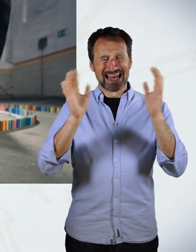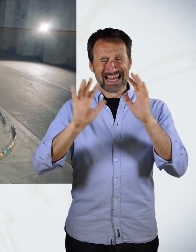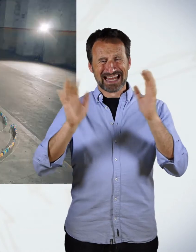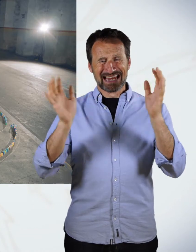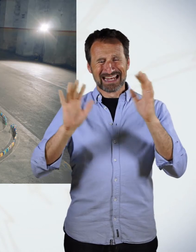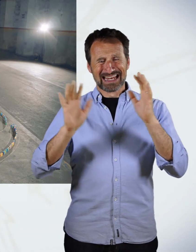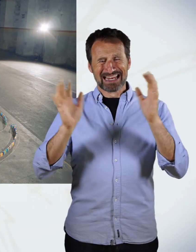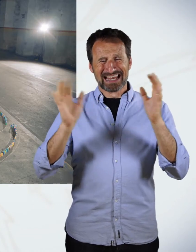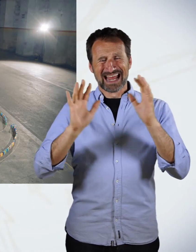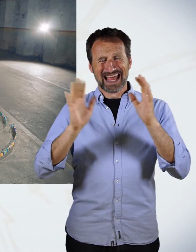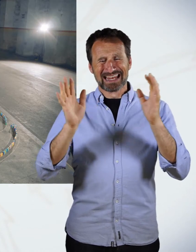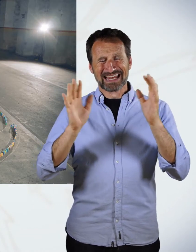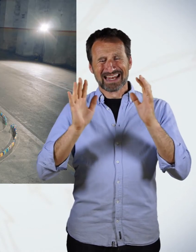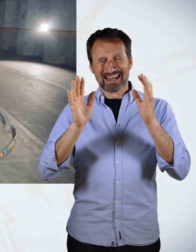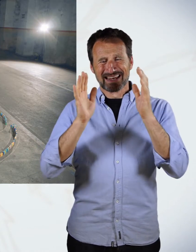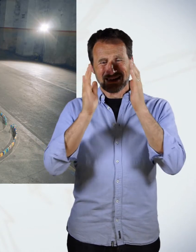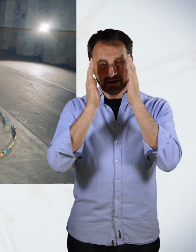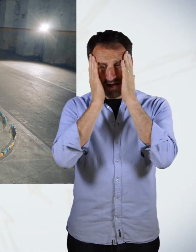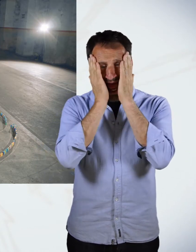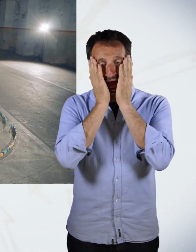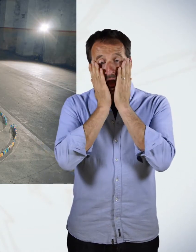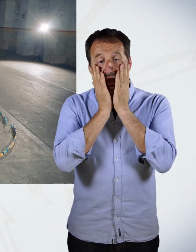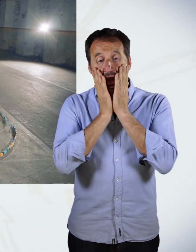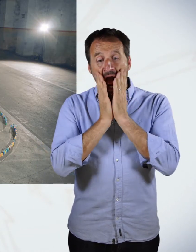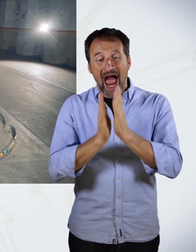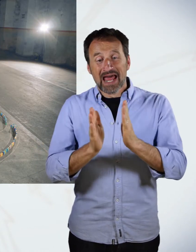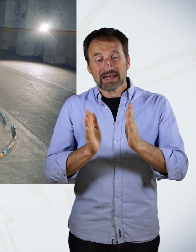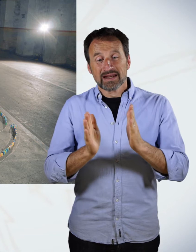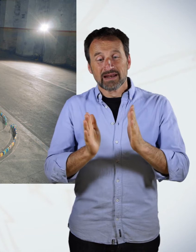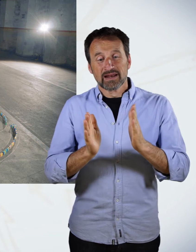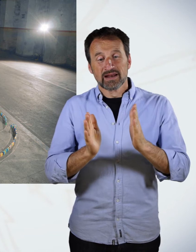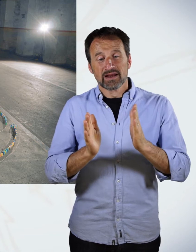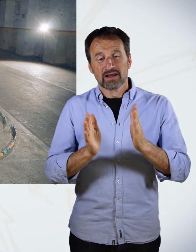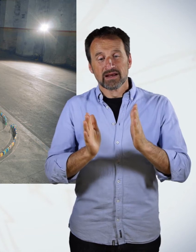Nein, nein, nein, nein, nein. Nein. Nein.